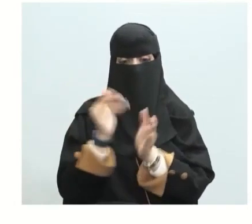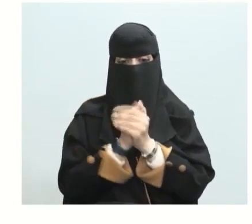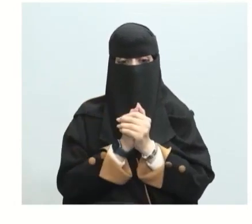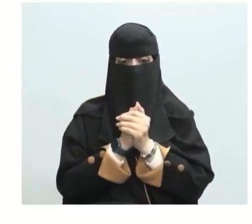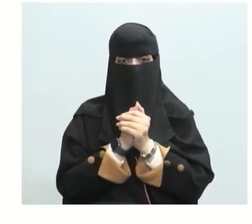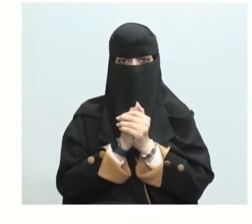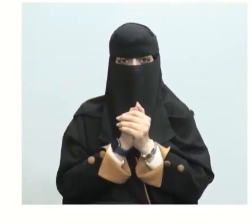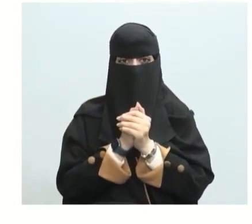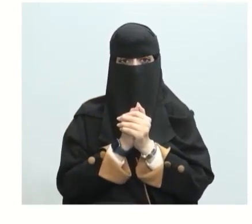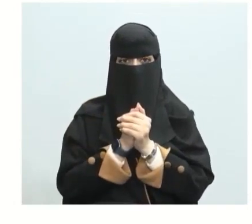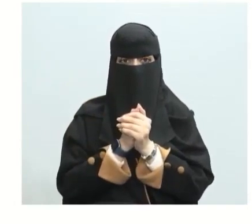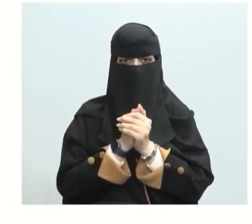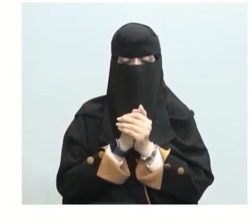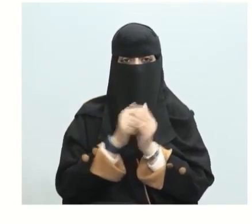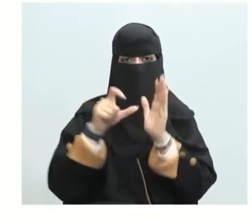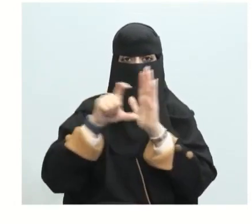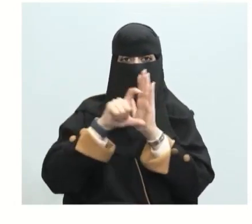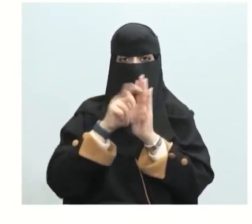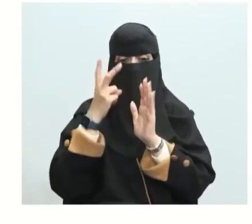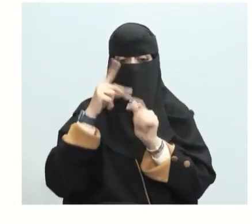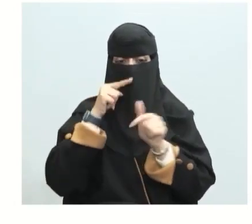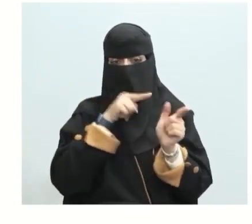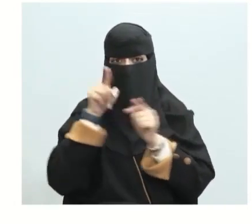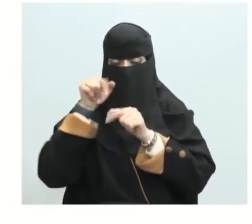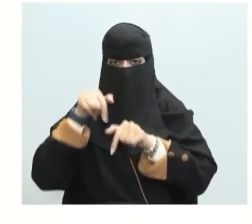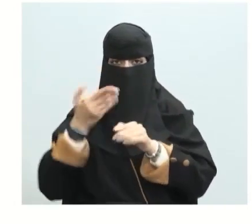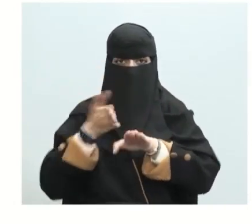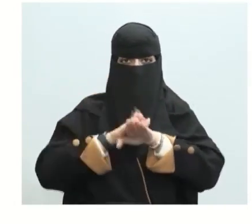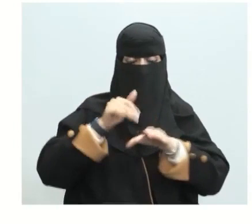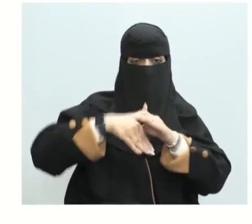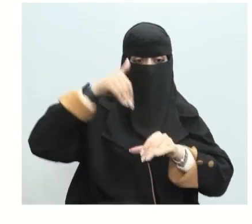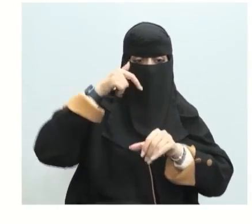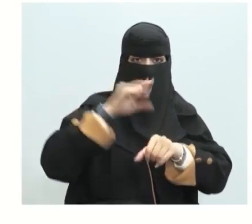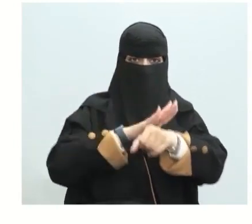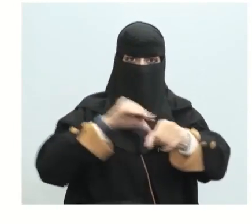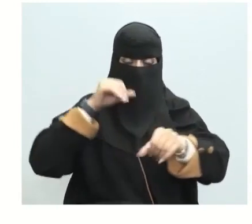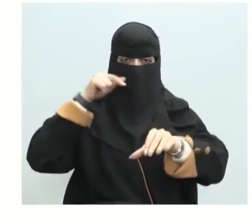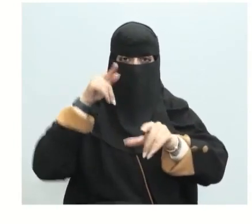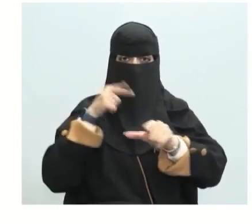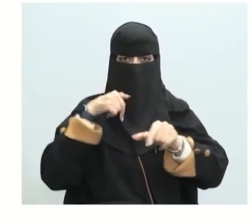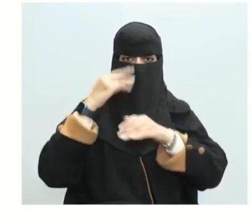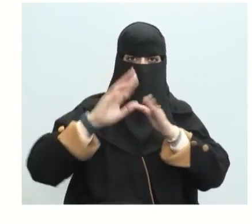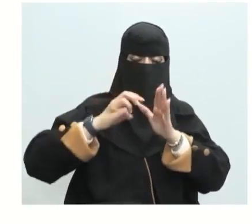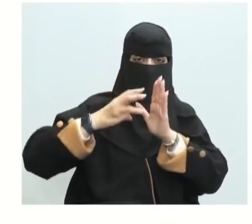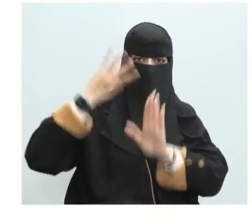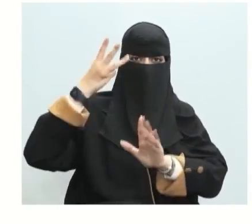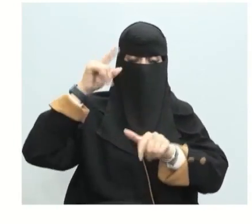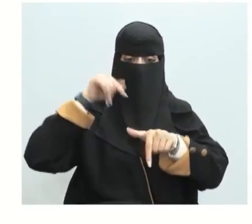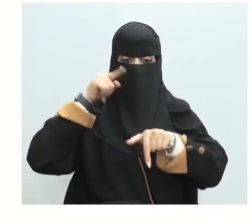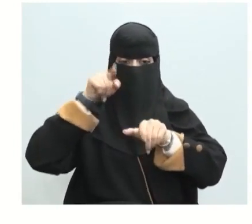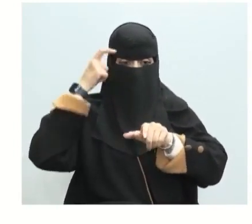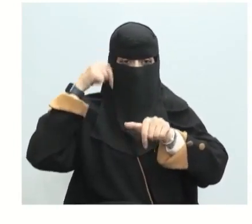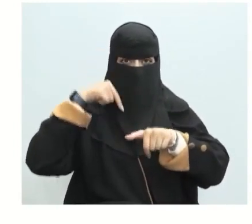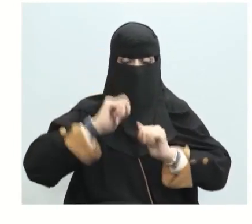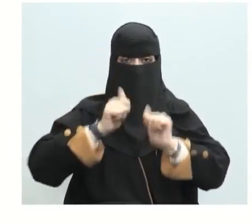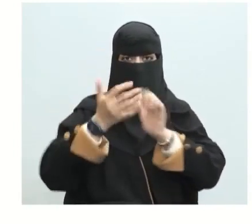العمل الموضوع الثاني المقدمه الثانيه انكم مقبلون على التخرج في مرحله الثانويه ولذا فاني اعتقد انكم